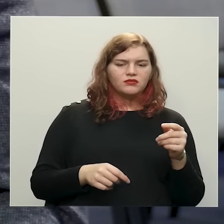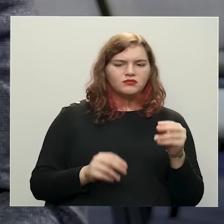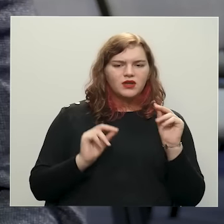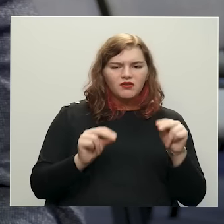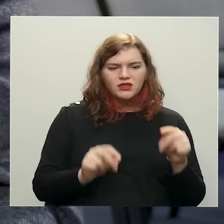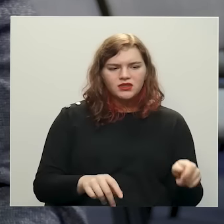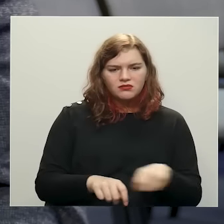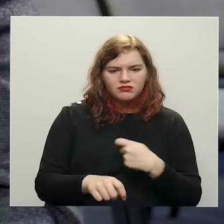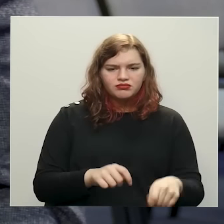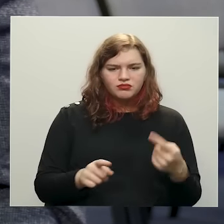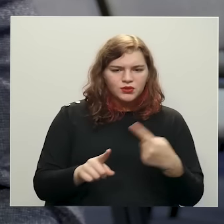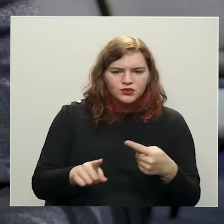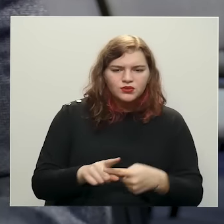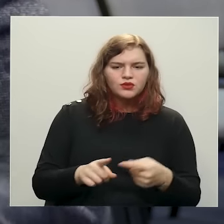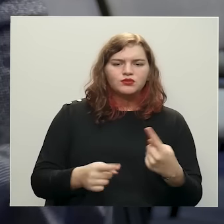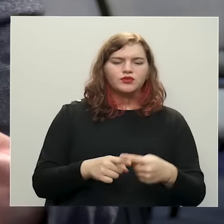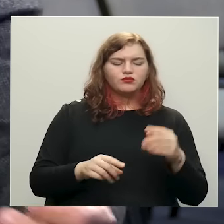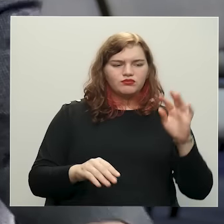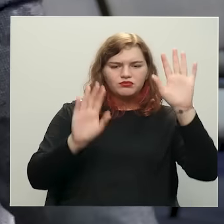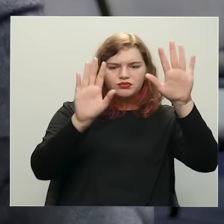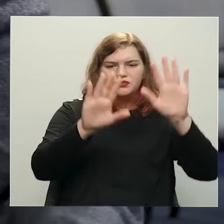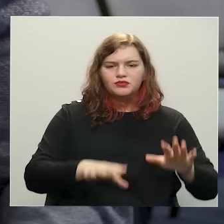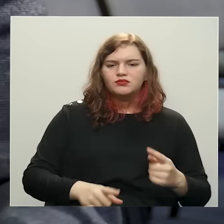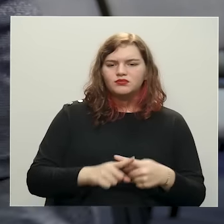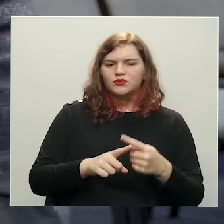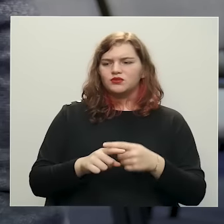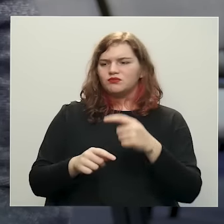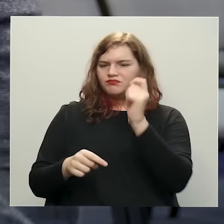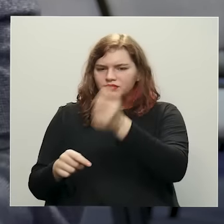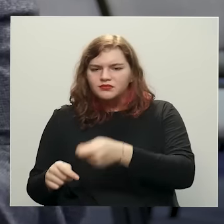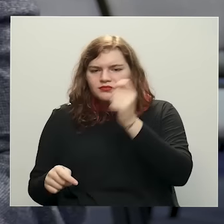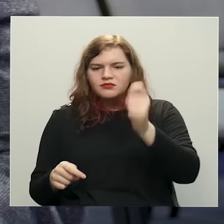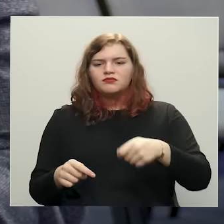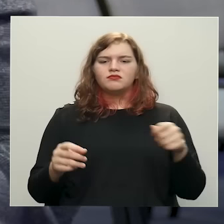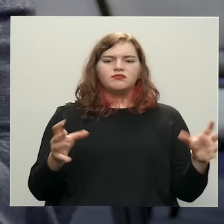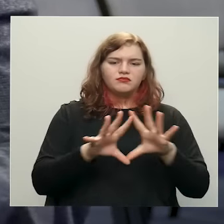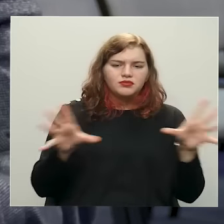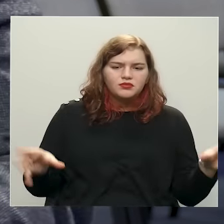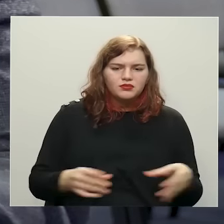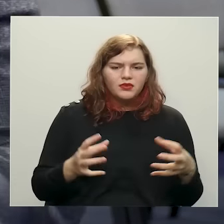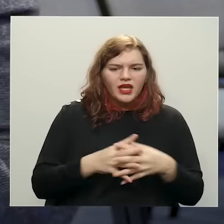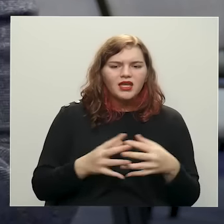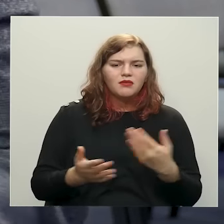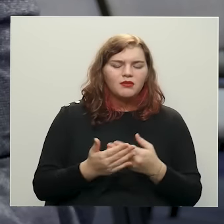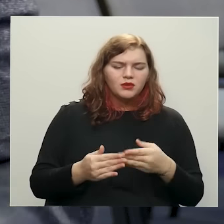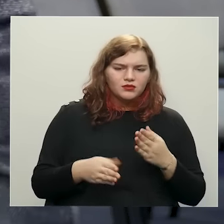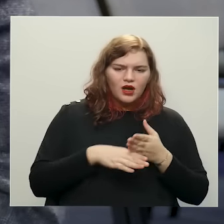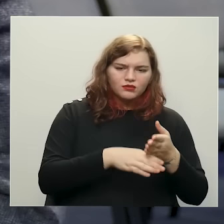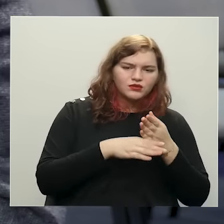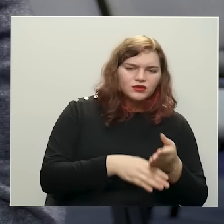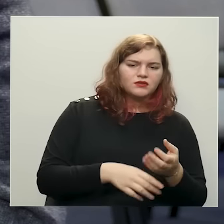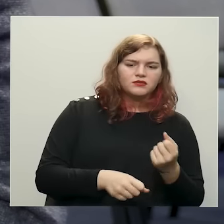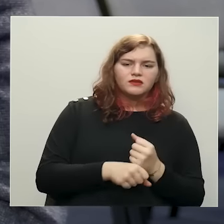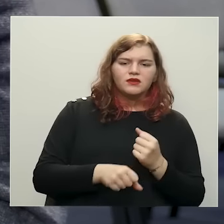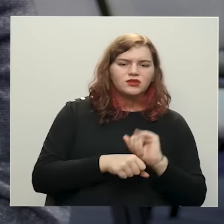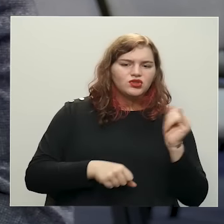meserii, sudură, pus faianțe, gresie, timp cu el. Ne-am făcut o echipă chiar să ajutăm pe cei care n-au cine